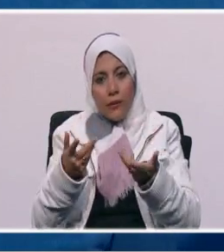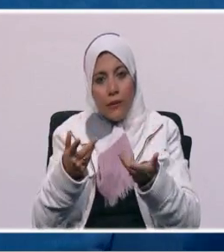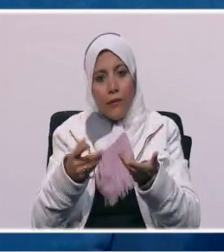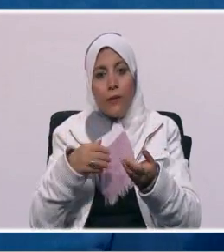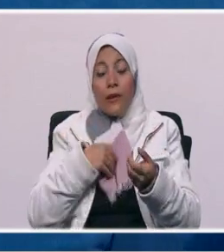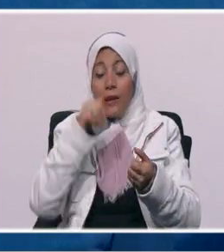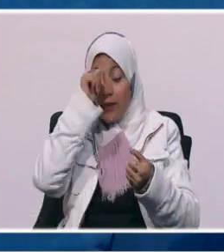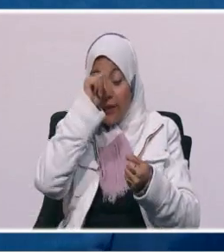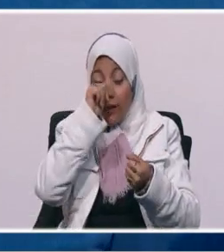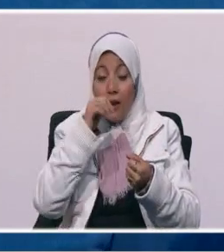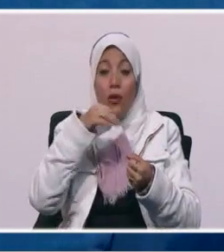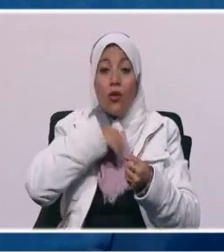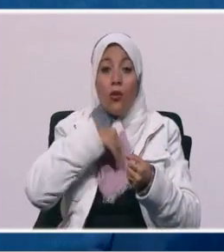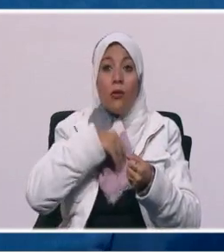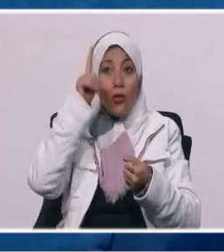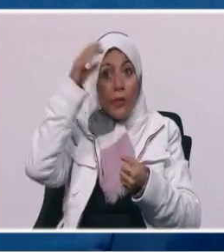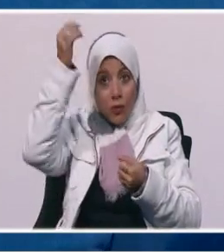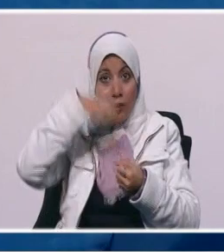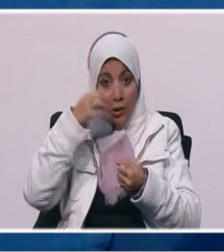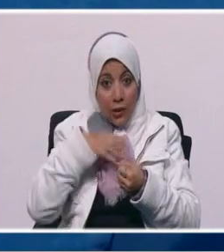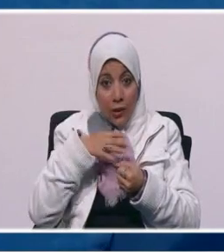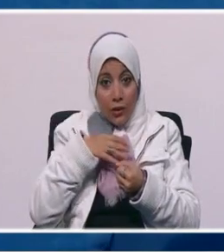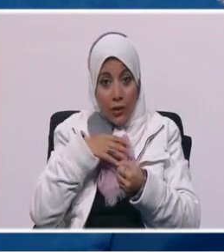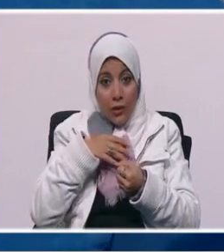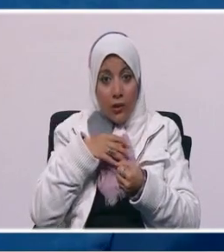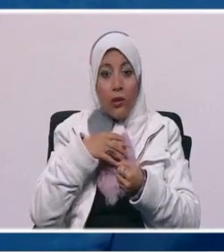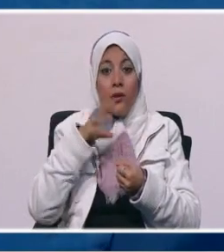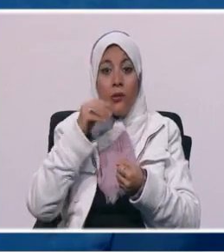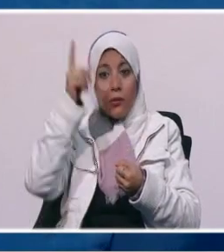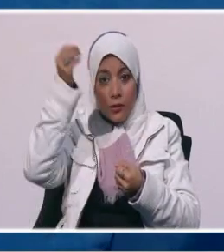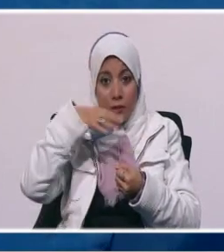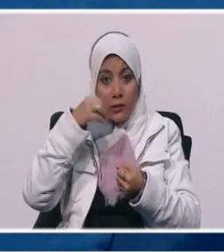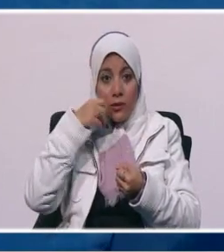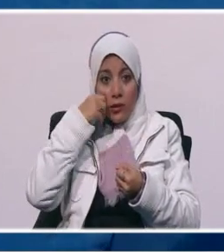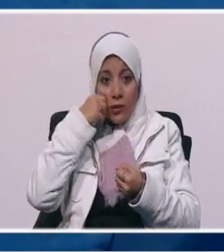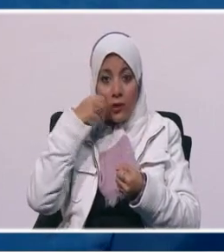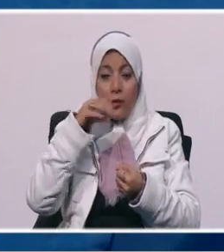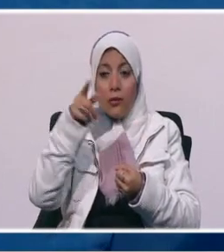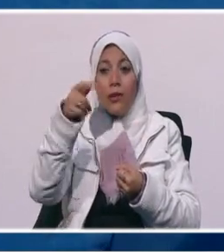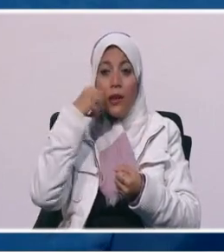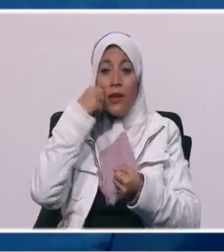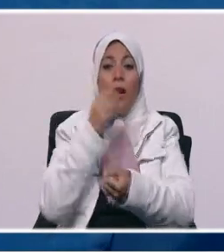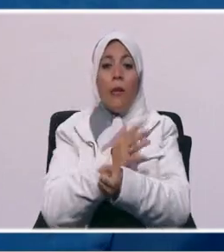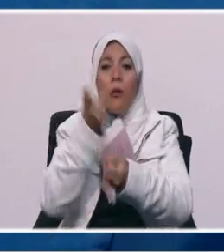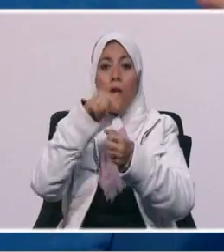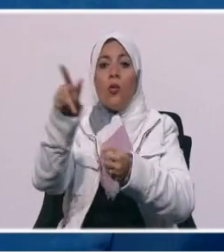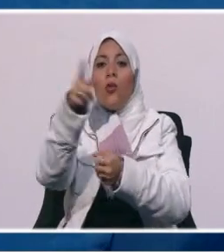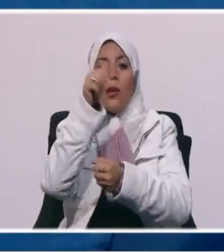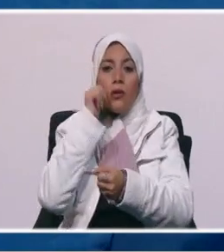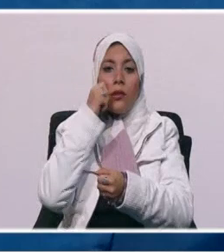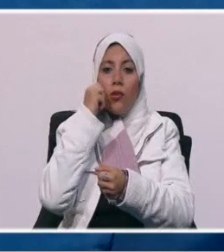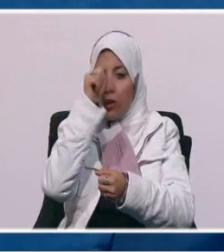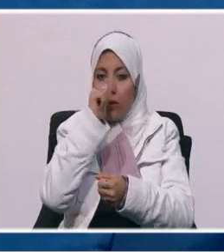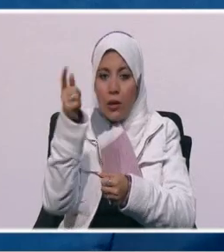هي الأحزان دي مش ابتلاءات من الله؟ ما الناس التانية عندها ابتلاءاتها، أنا أحملهم أكتر من طاقتهم ليه؟ هما مش سايكل